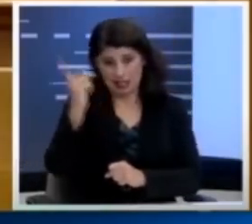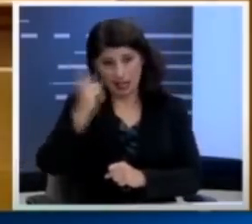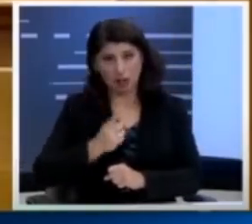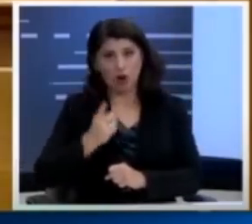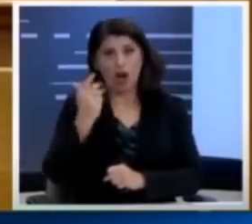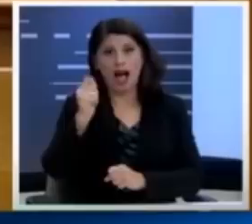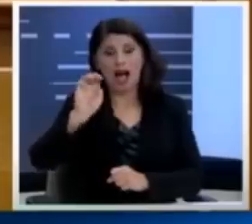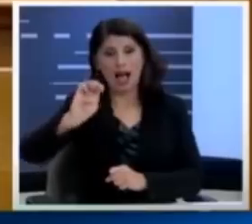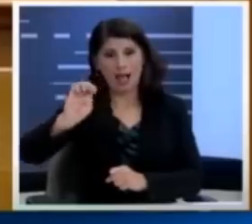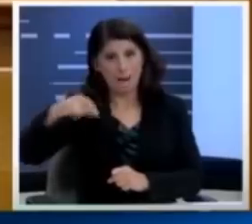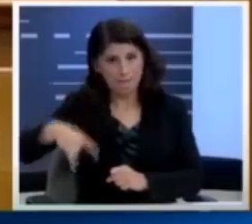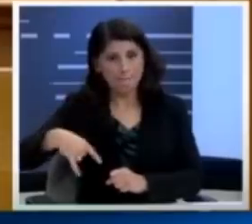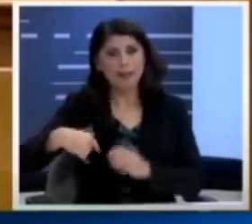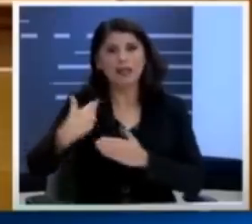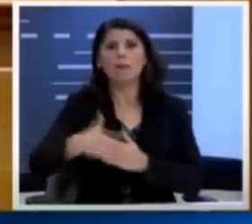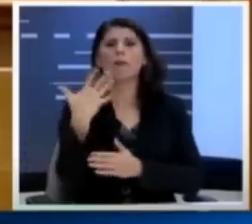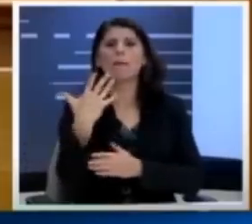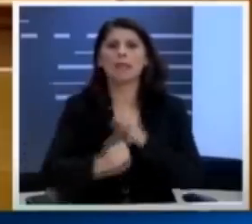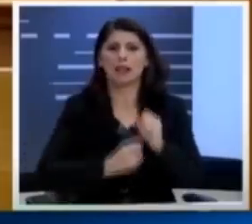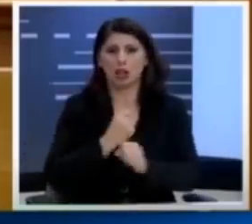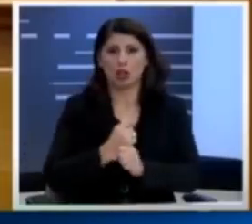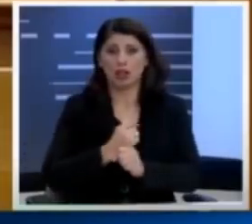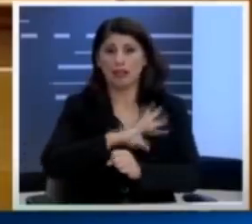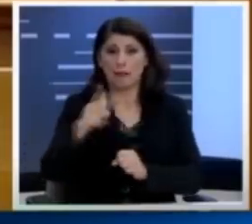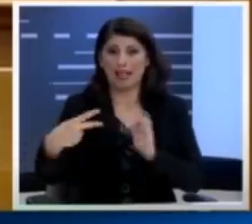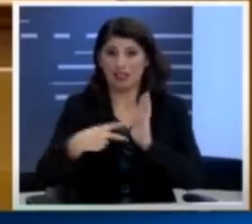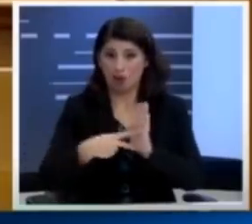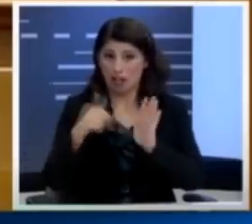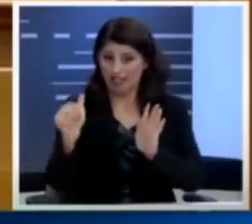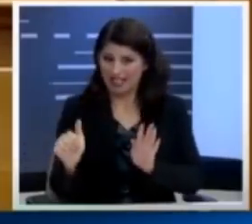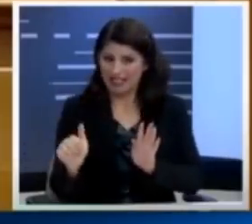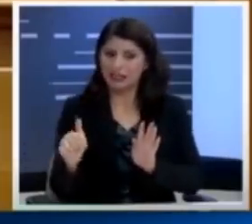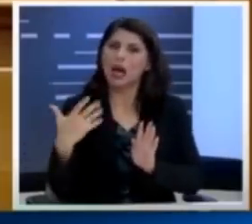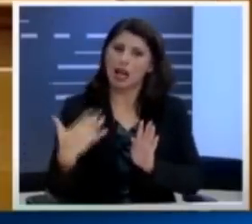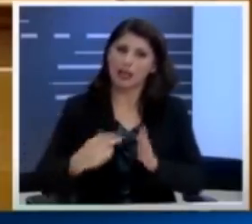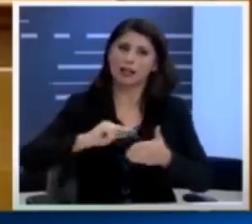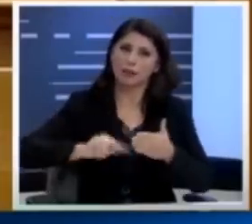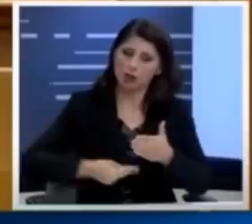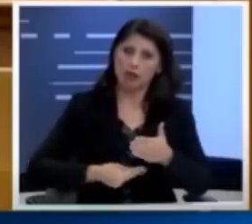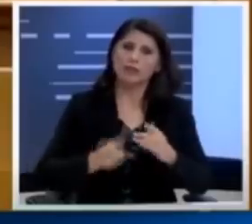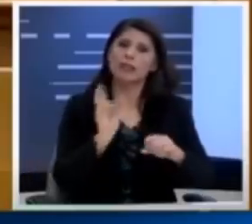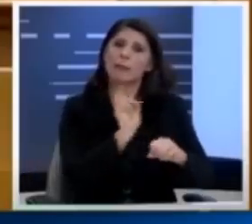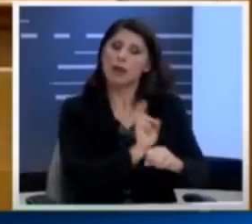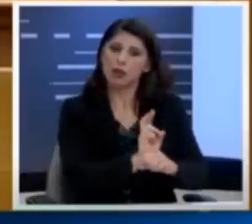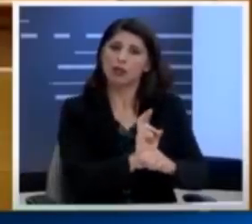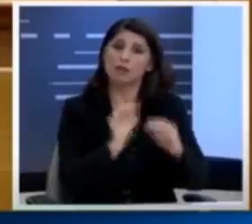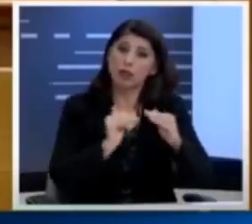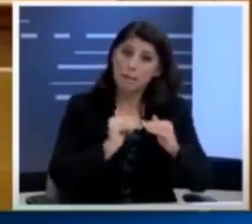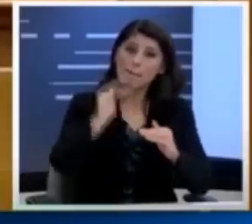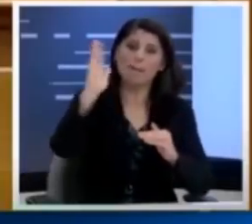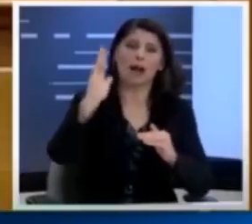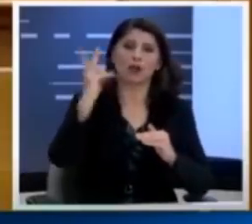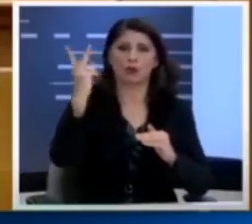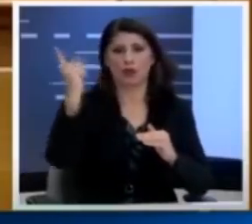επόμενα 5 χρόνια. Και μέχρι το 2060 έχετε υπογράψει για πλεονάσματα που ξεπερνούν